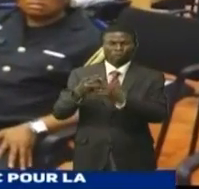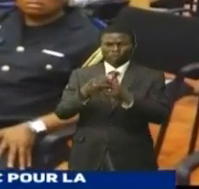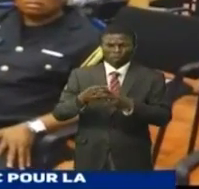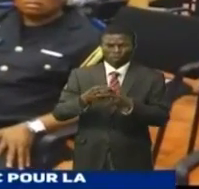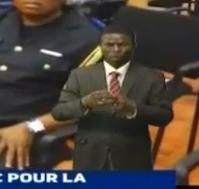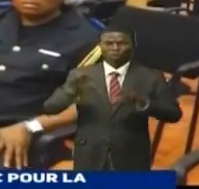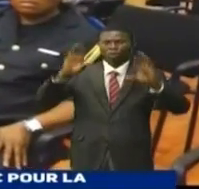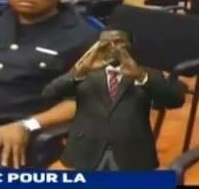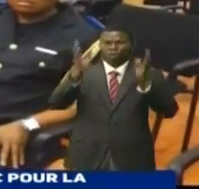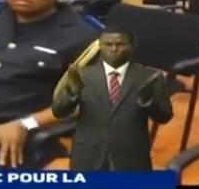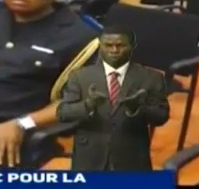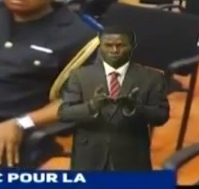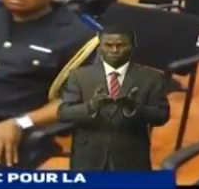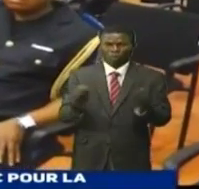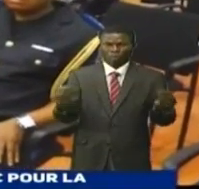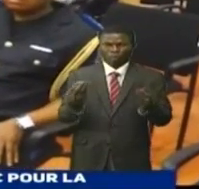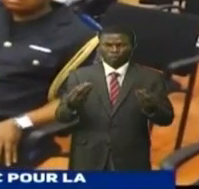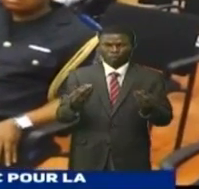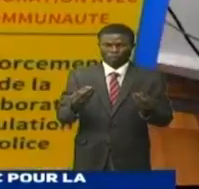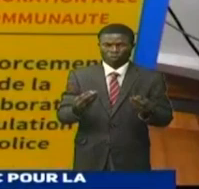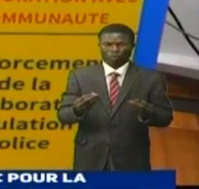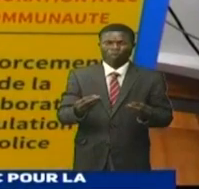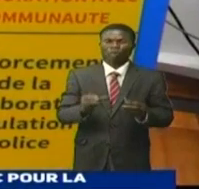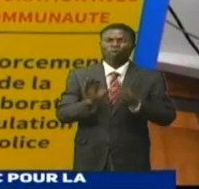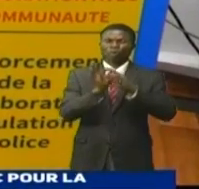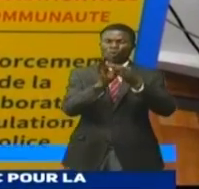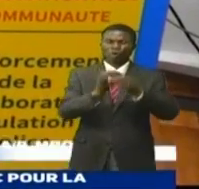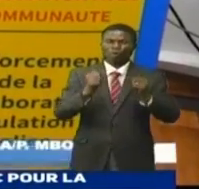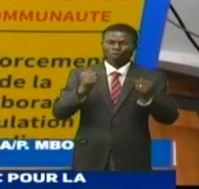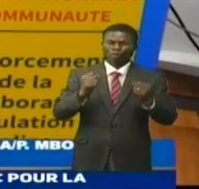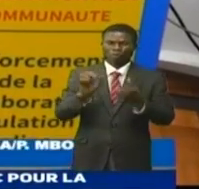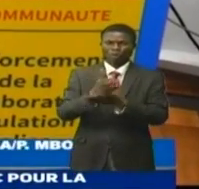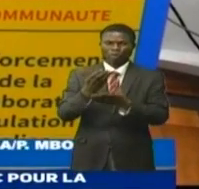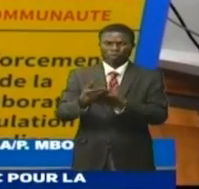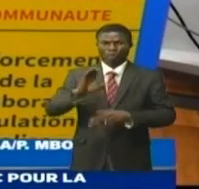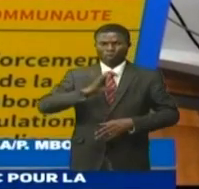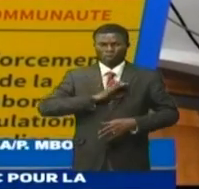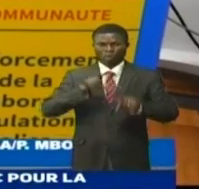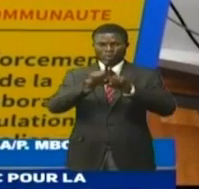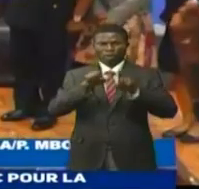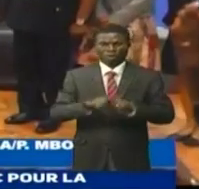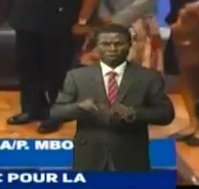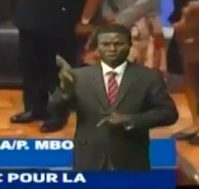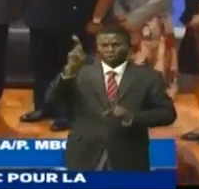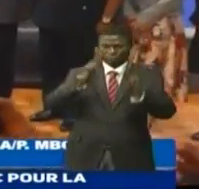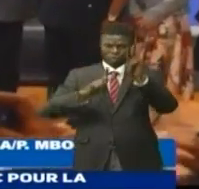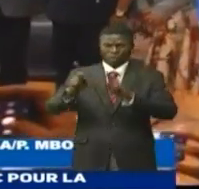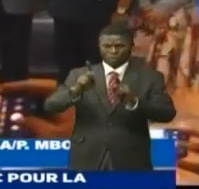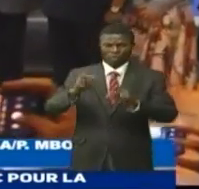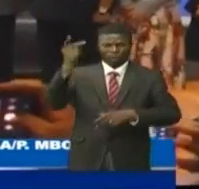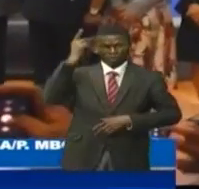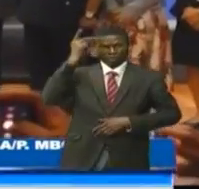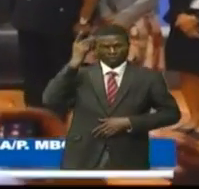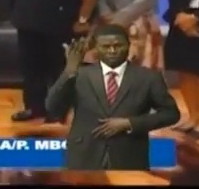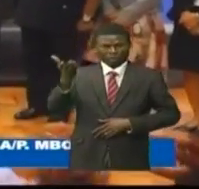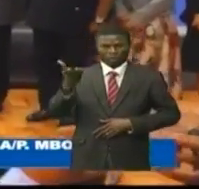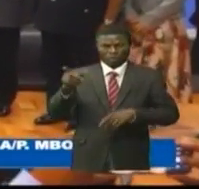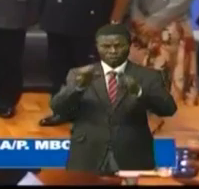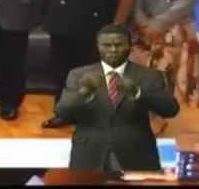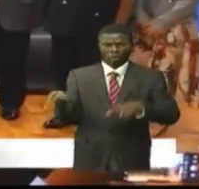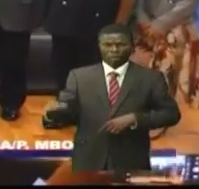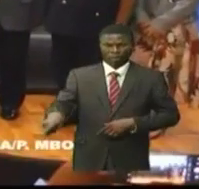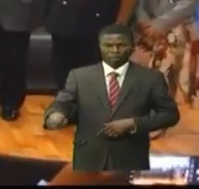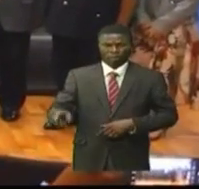communautaire grâce à une étroite collaboration entre la police et la population de Kinshasa et de la